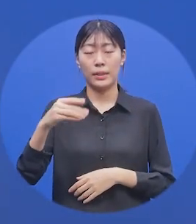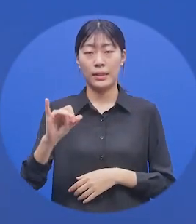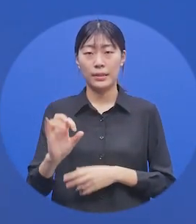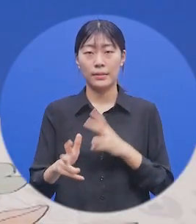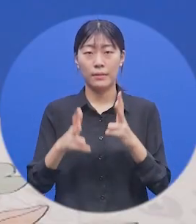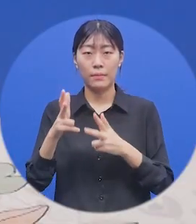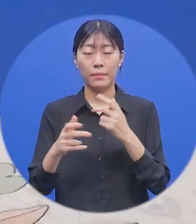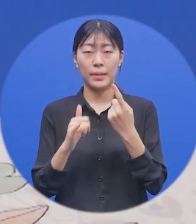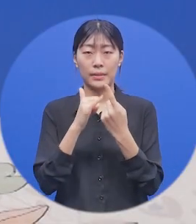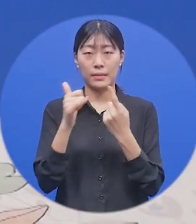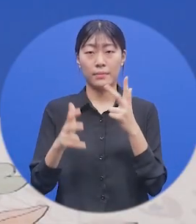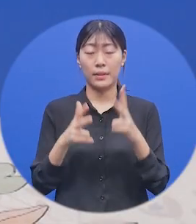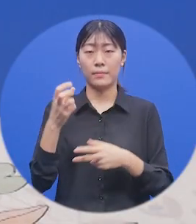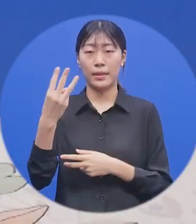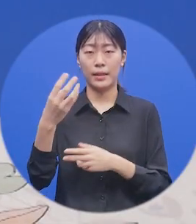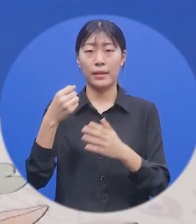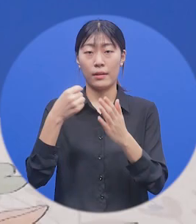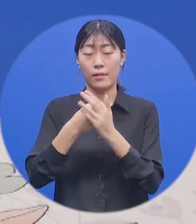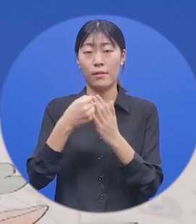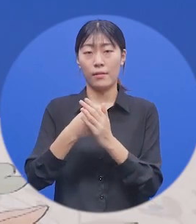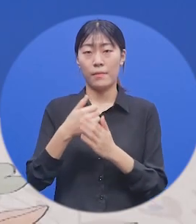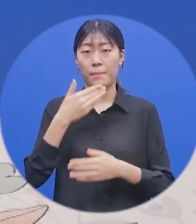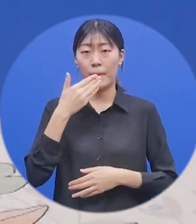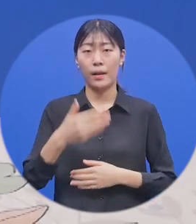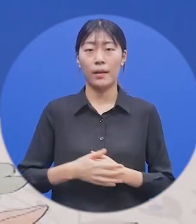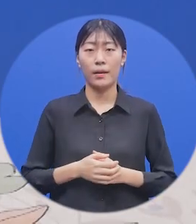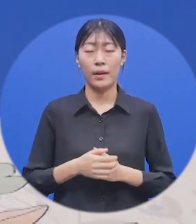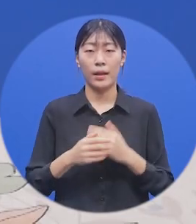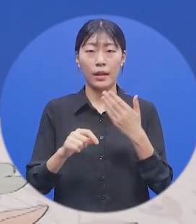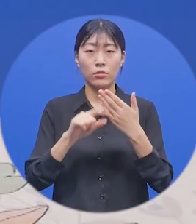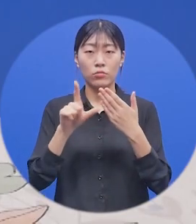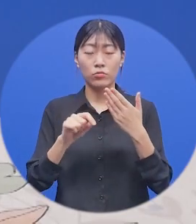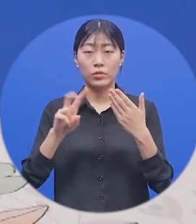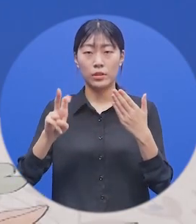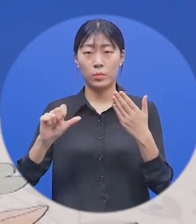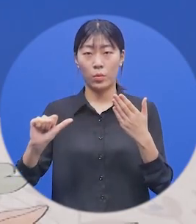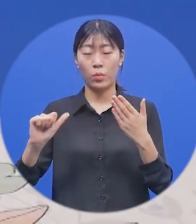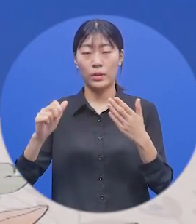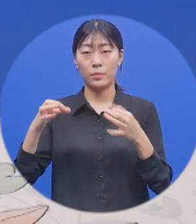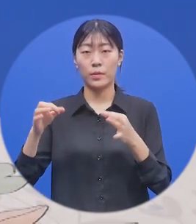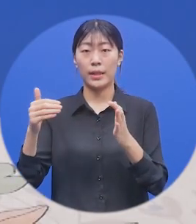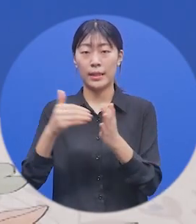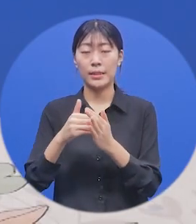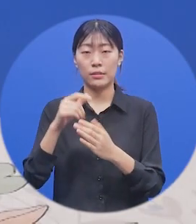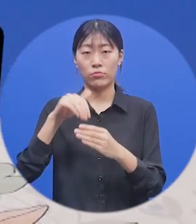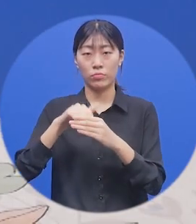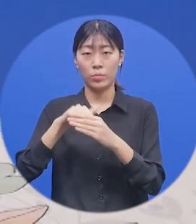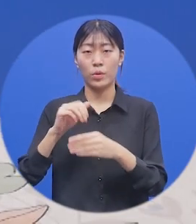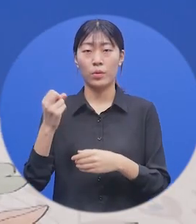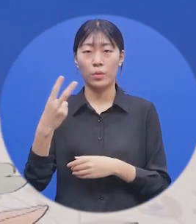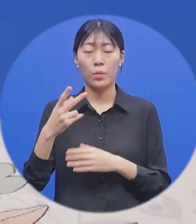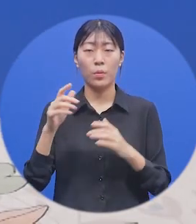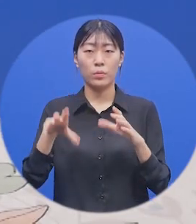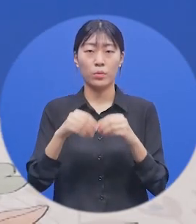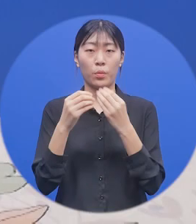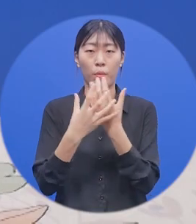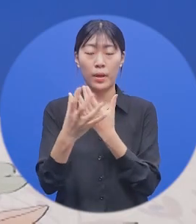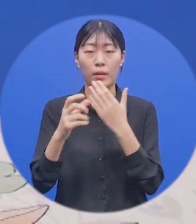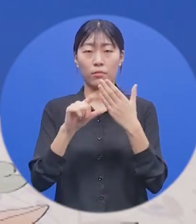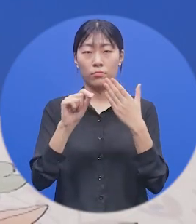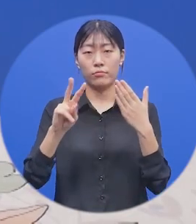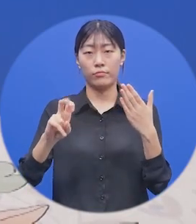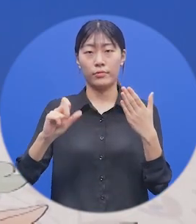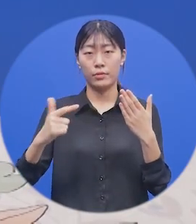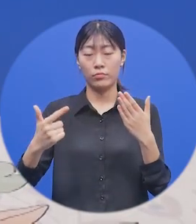선정할 수 있습니다. 투표는 9월 25일 금요일까지, 대망의 온라인 청소년 총회는 9월 26일